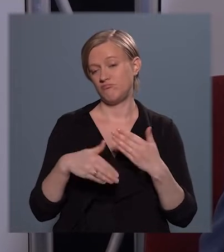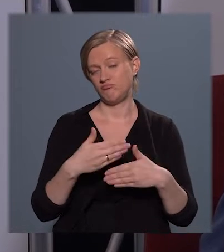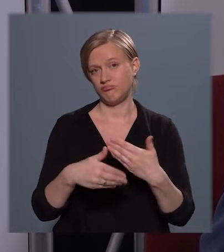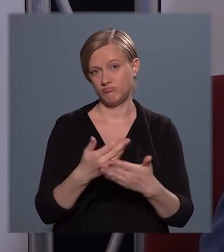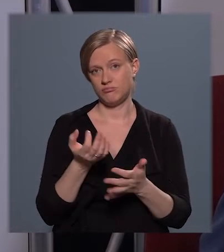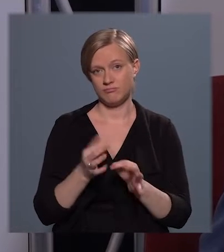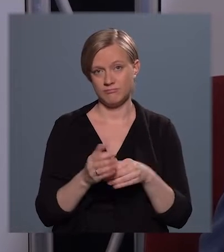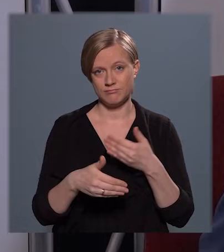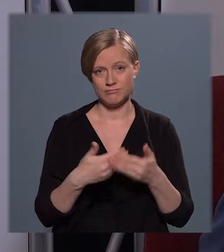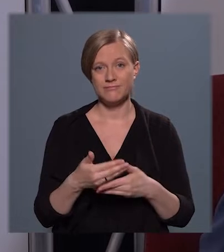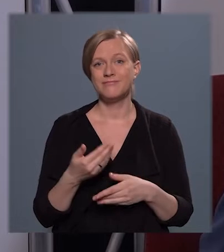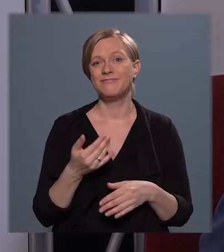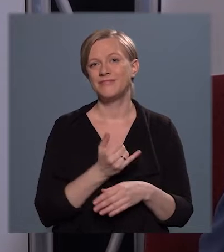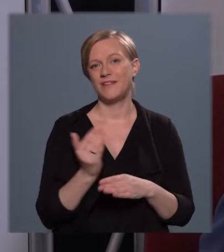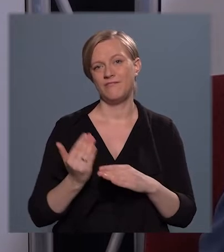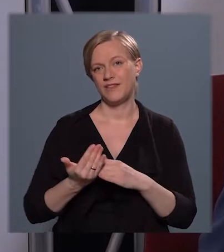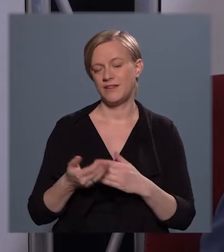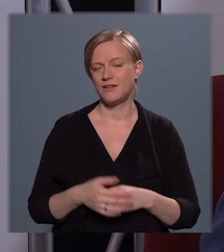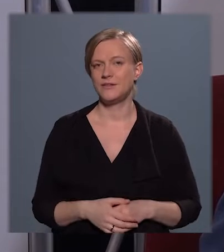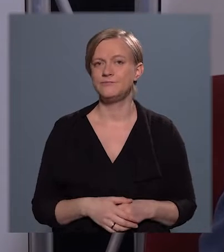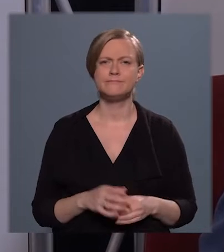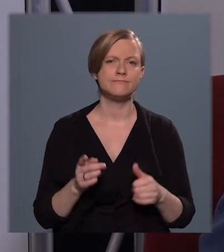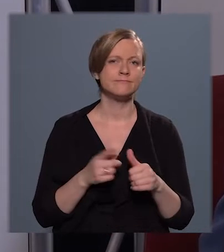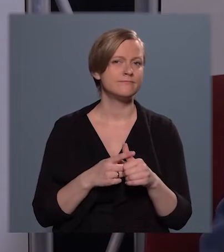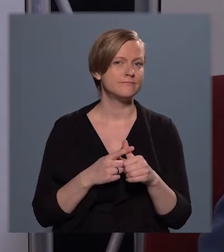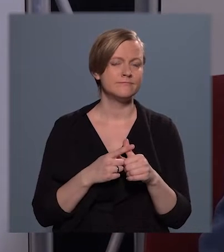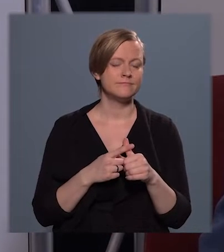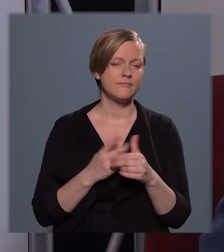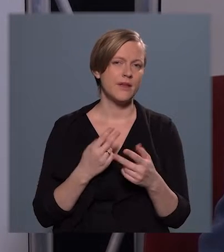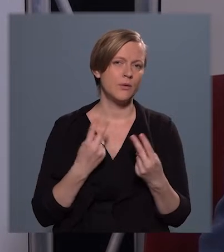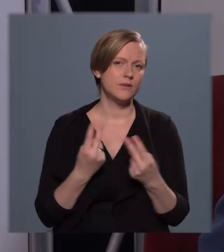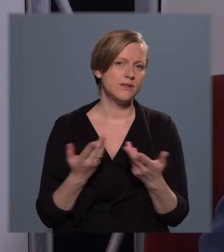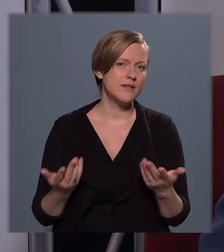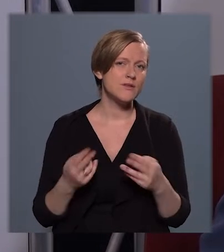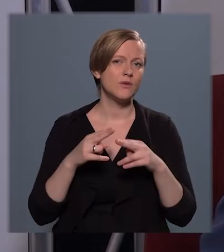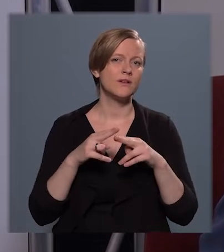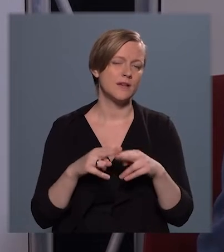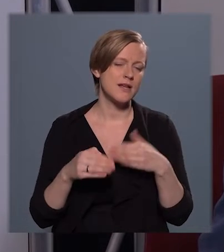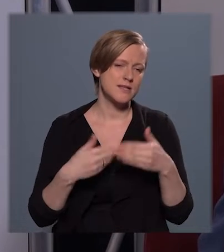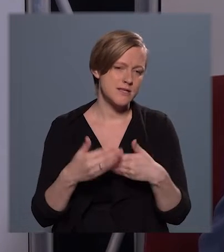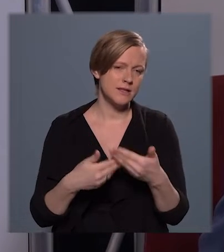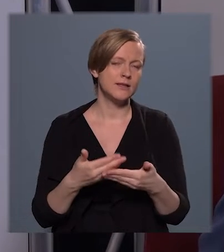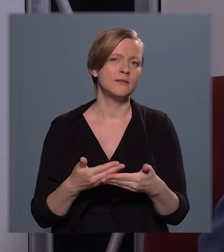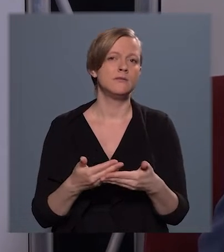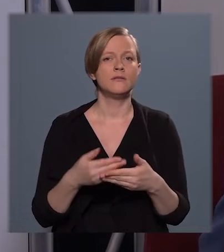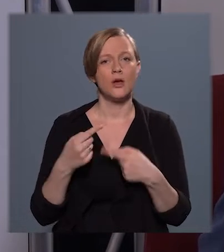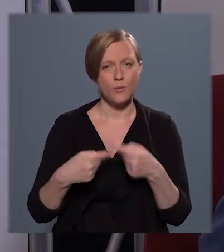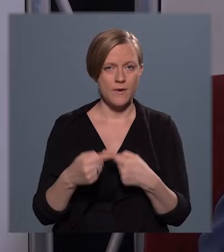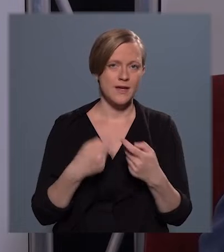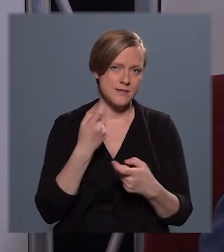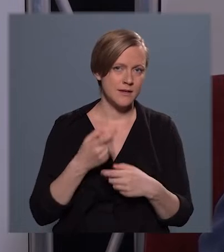események így évvégén. Egyrészt ugye, ha úgy tetszik, rendszerint, hagyomány